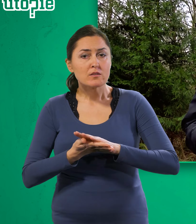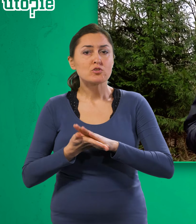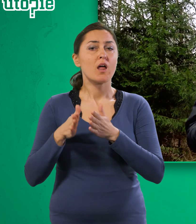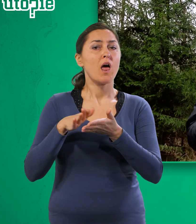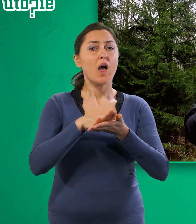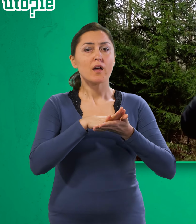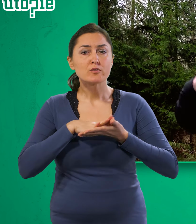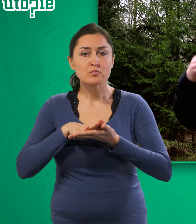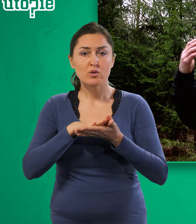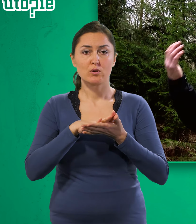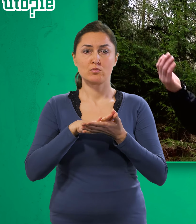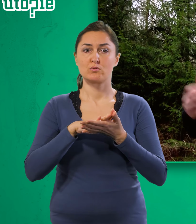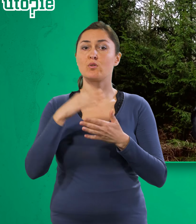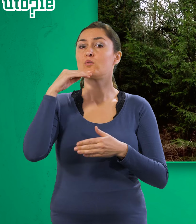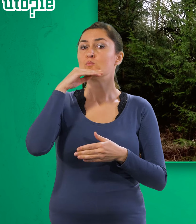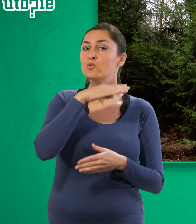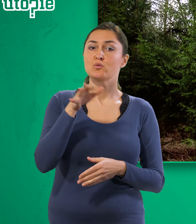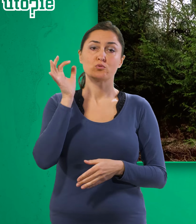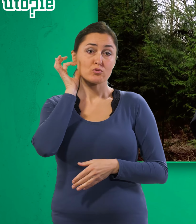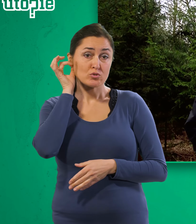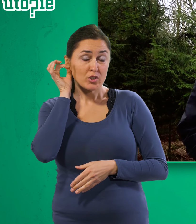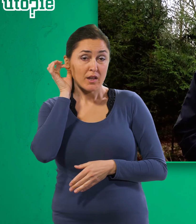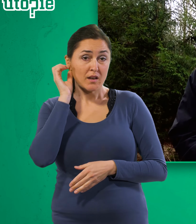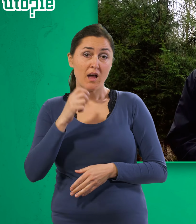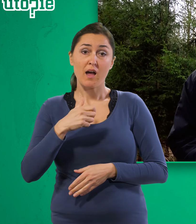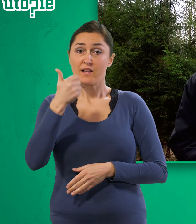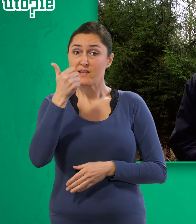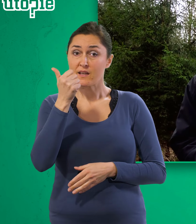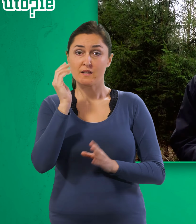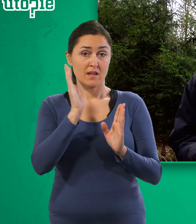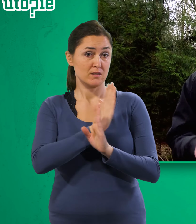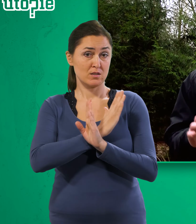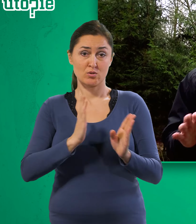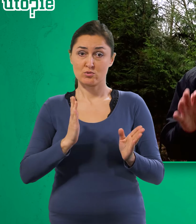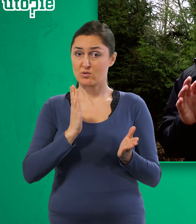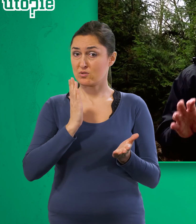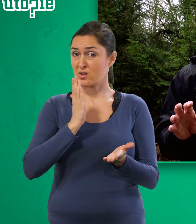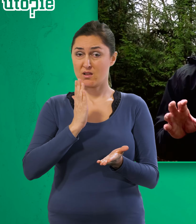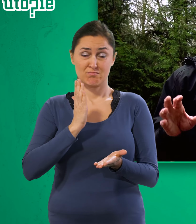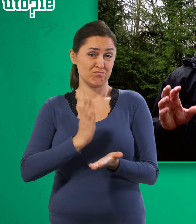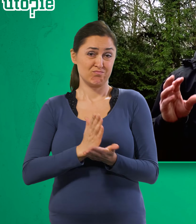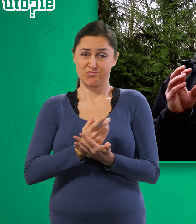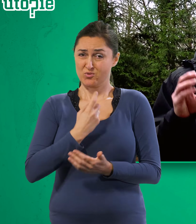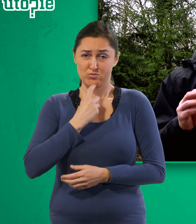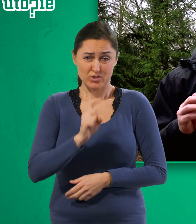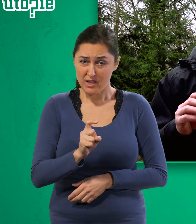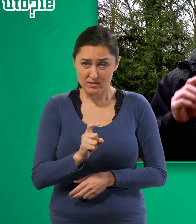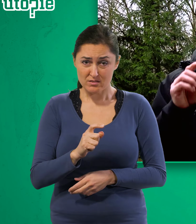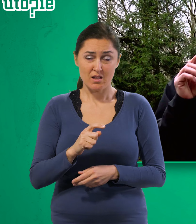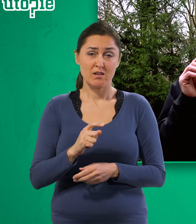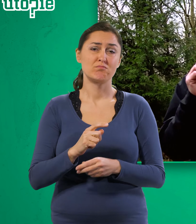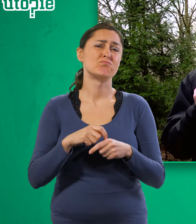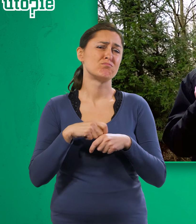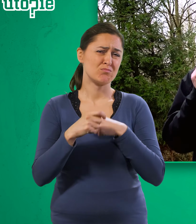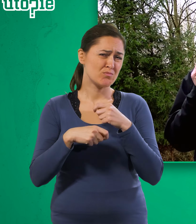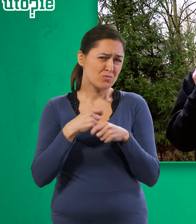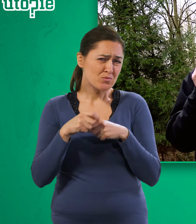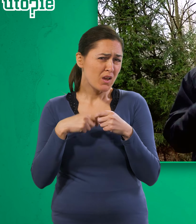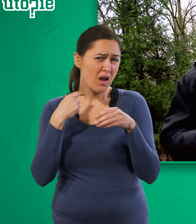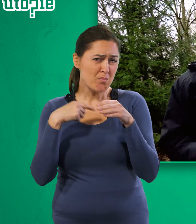Kolem nás na křižovatkách života chodí mnoho lidí, kteří se v životě rozhodují zvolit si tu